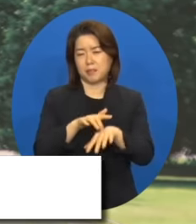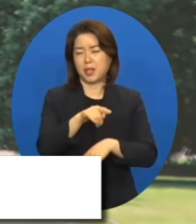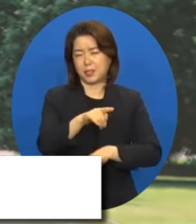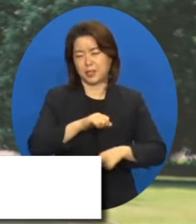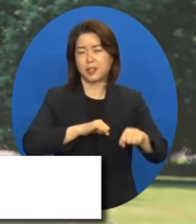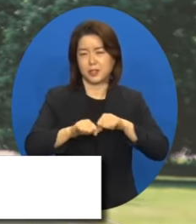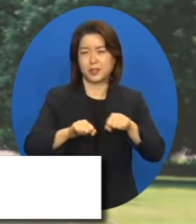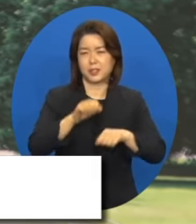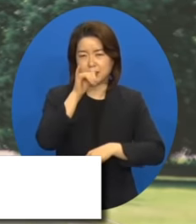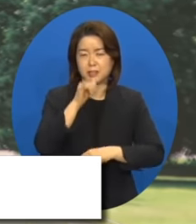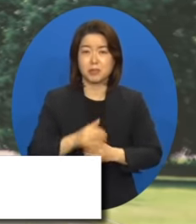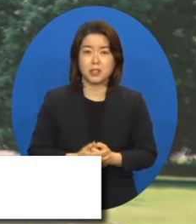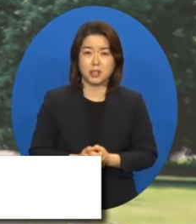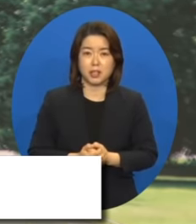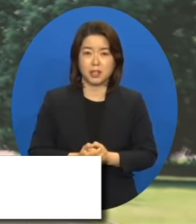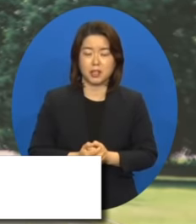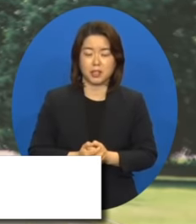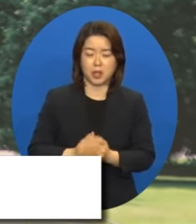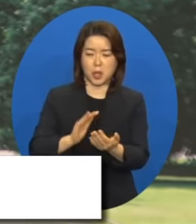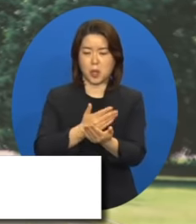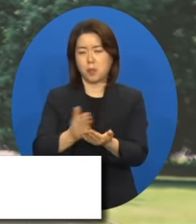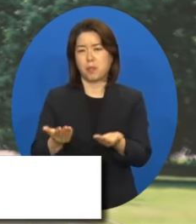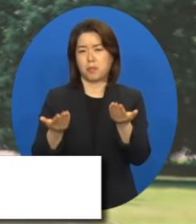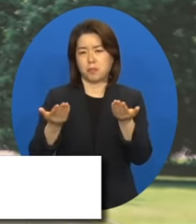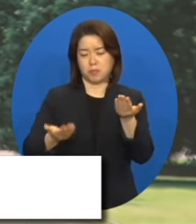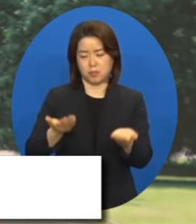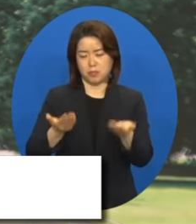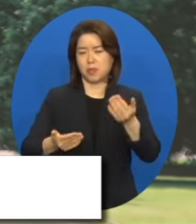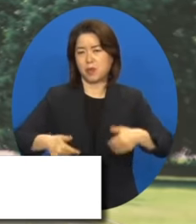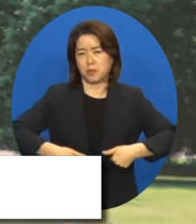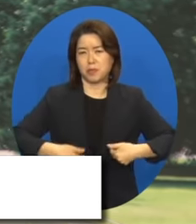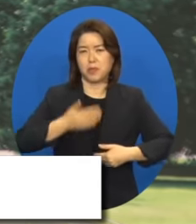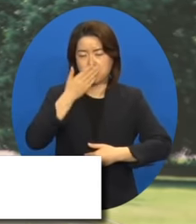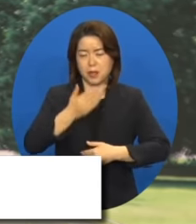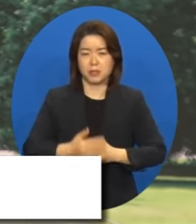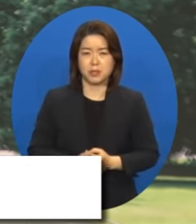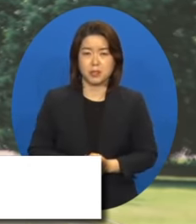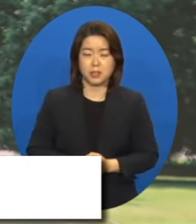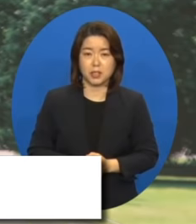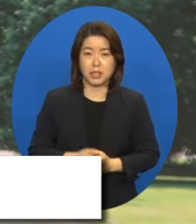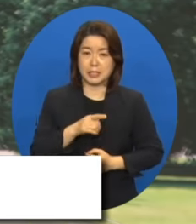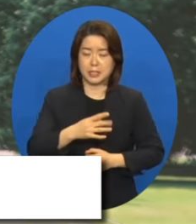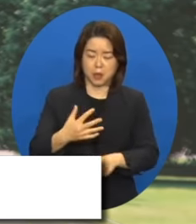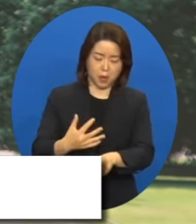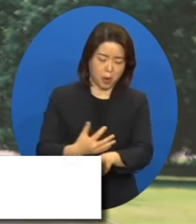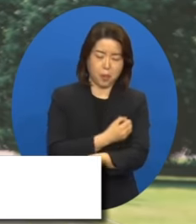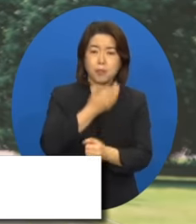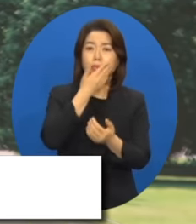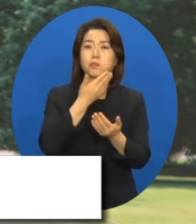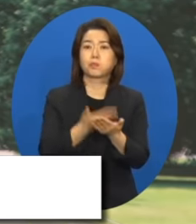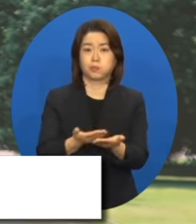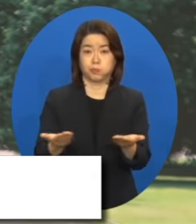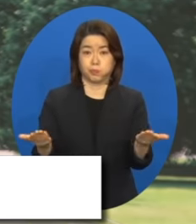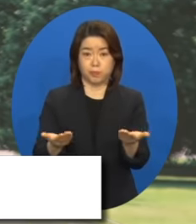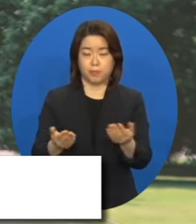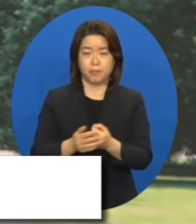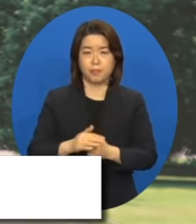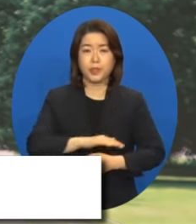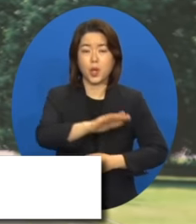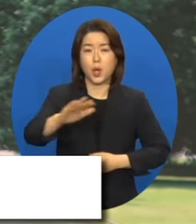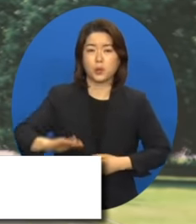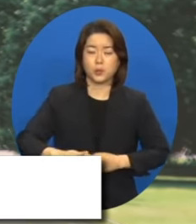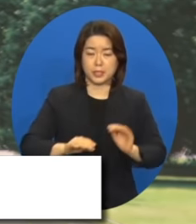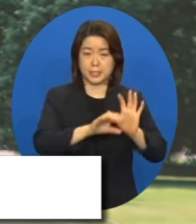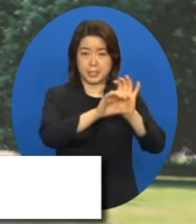거구나. 분별할 수 있어야 돼요. 이건 대단히 중요합니다. 우리가 코로나19